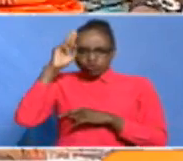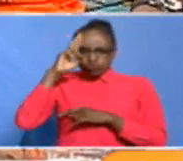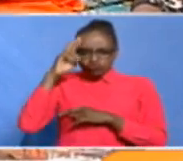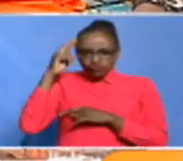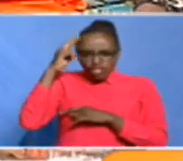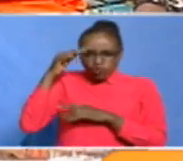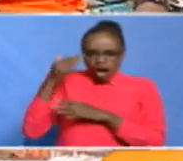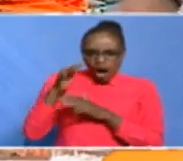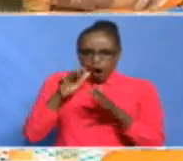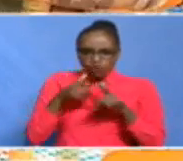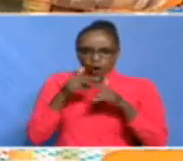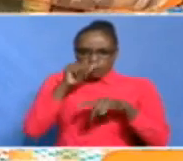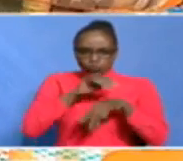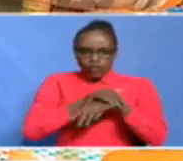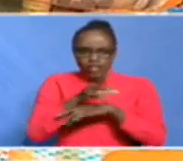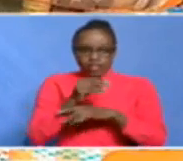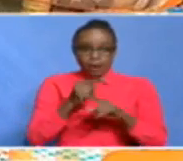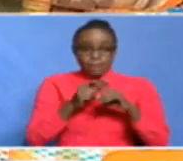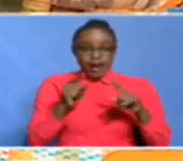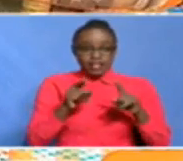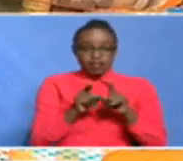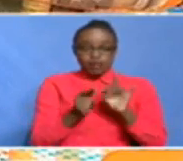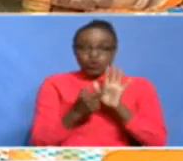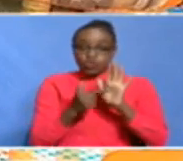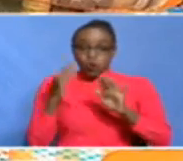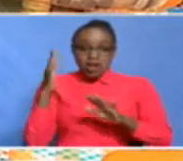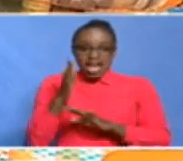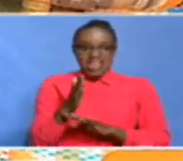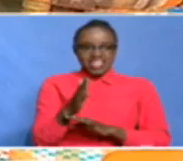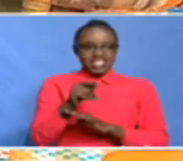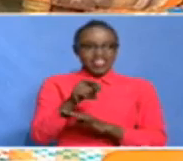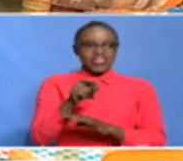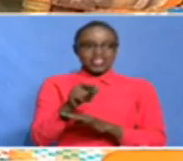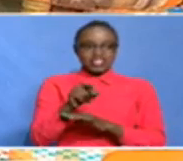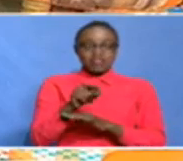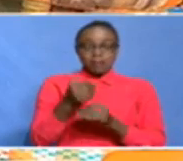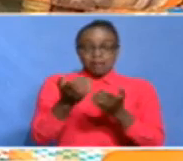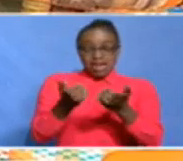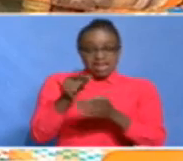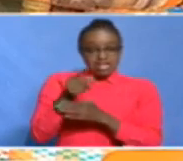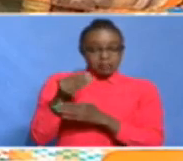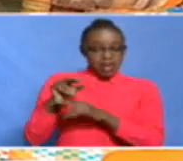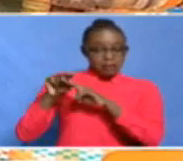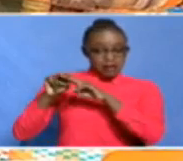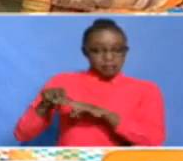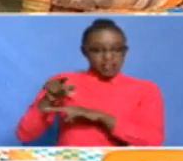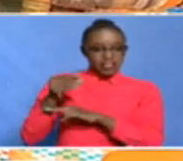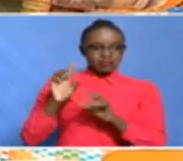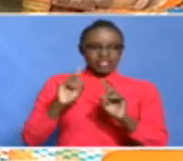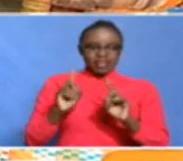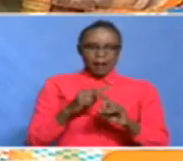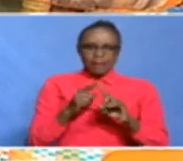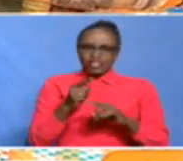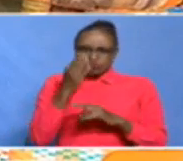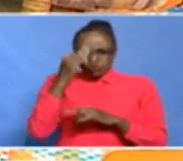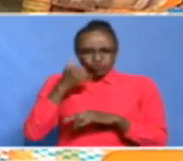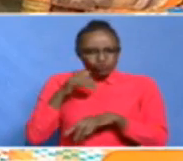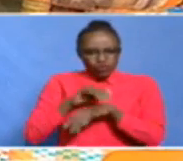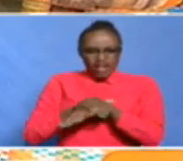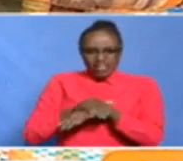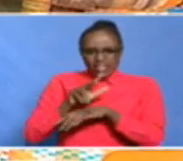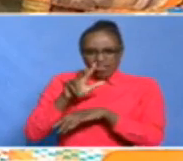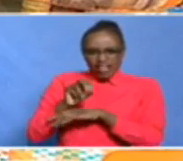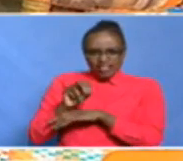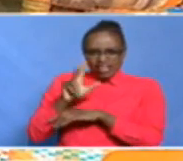gani tutaziingiza hapa. Lakini nisikuoneshe moja kwa moja kwamba nazitarajia. Wajua ati lakini wewe si umepata 30